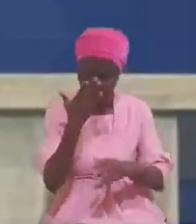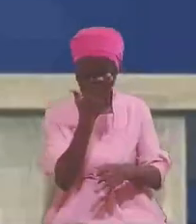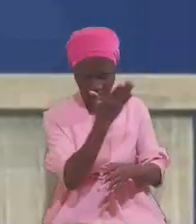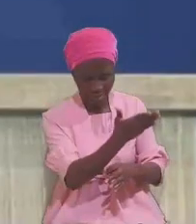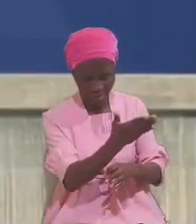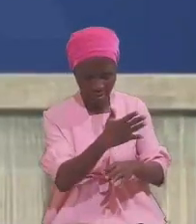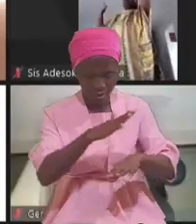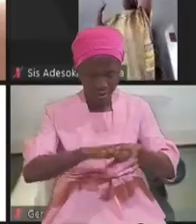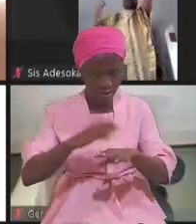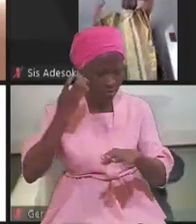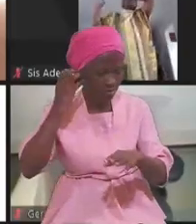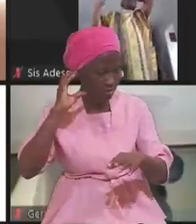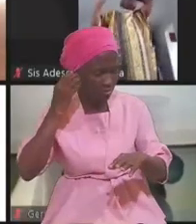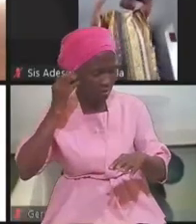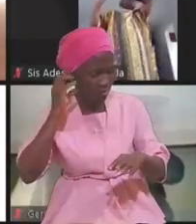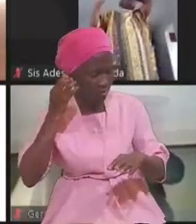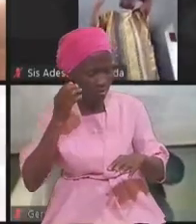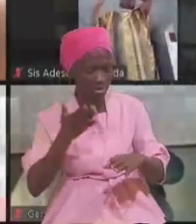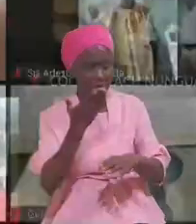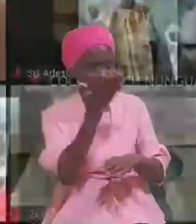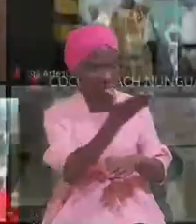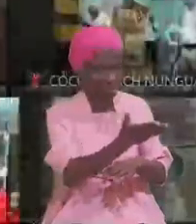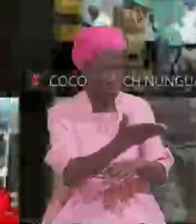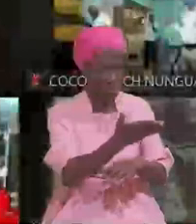radio, là-bas à la télévision,